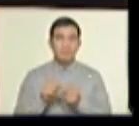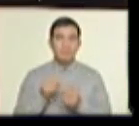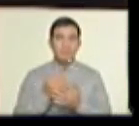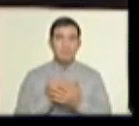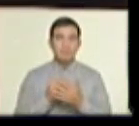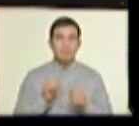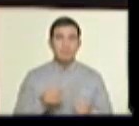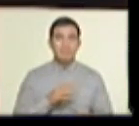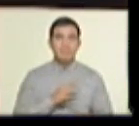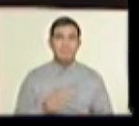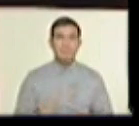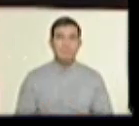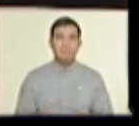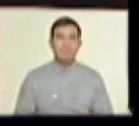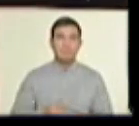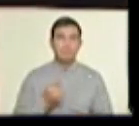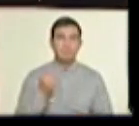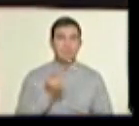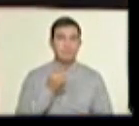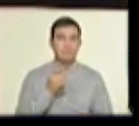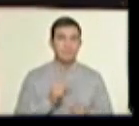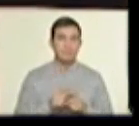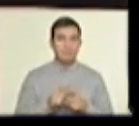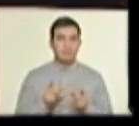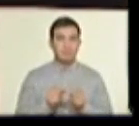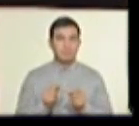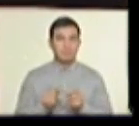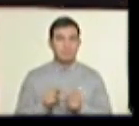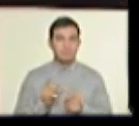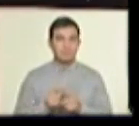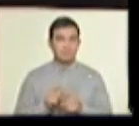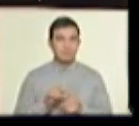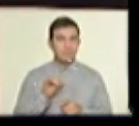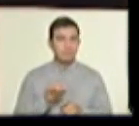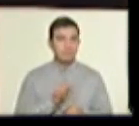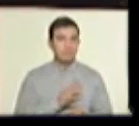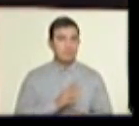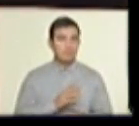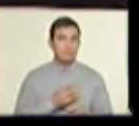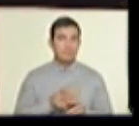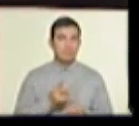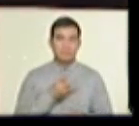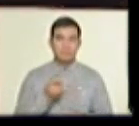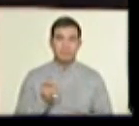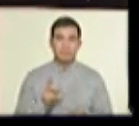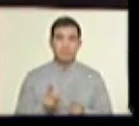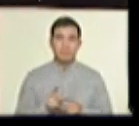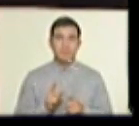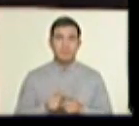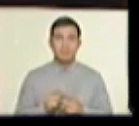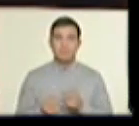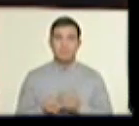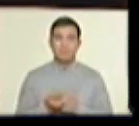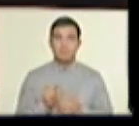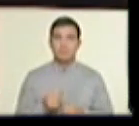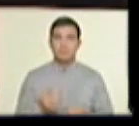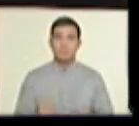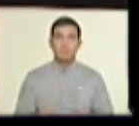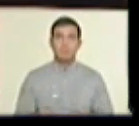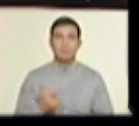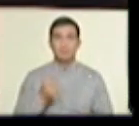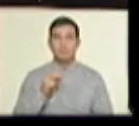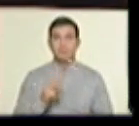bo'ladi. Butun va qism munosabatini bildiruvchi so'zlardan ham biz juft otlar hosil qilishimiz mumkin ekan.